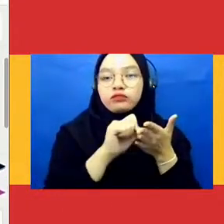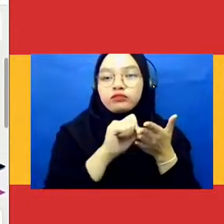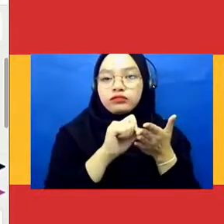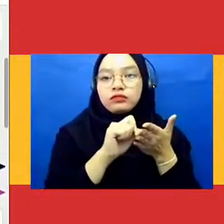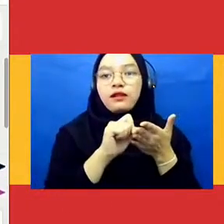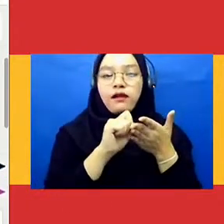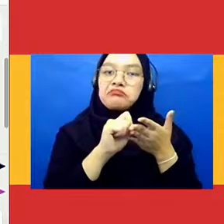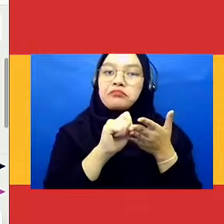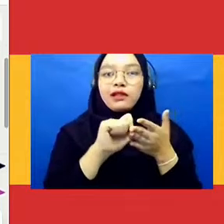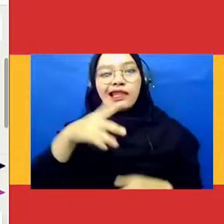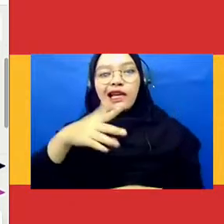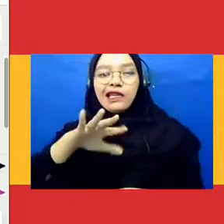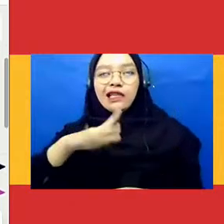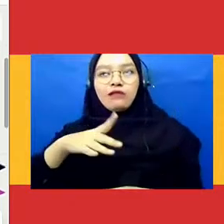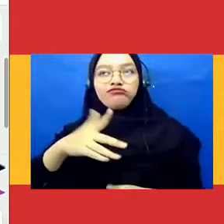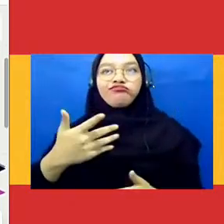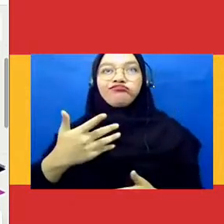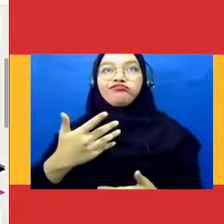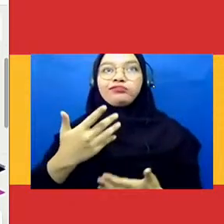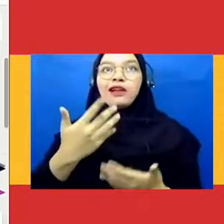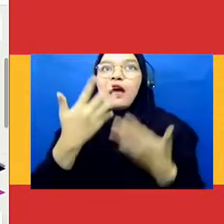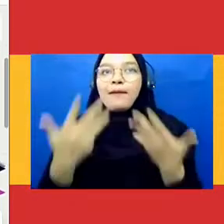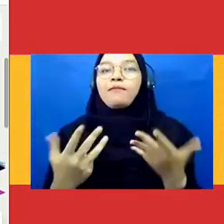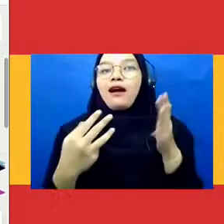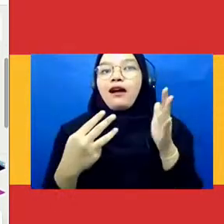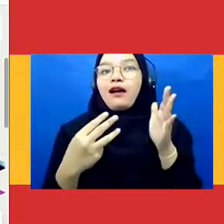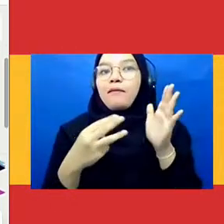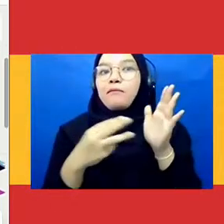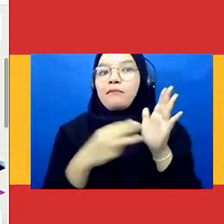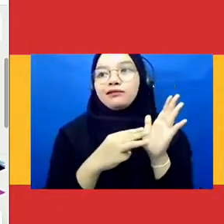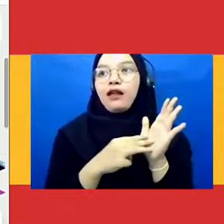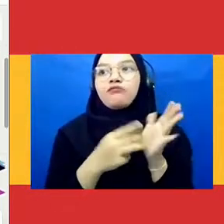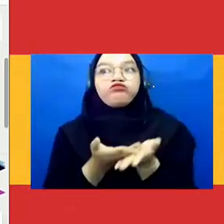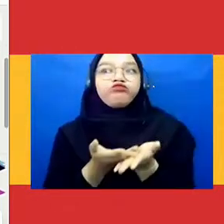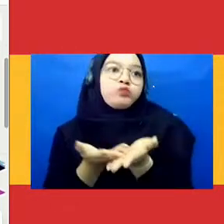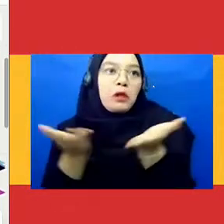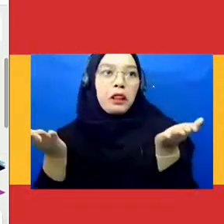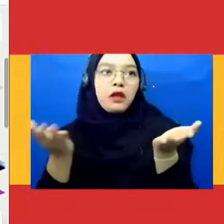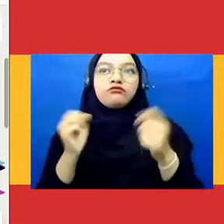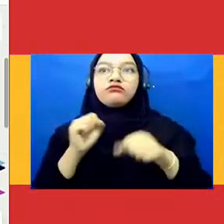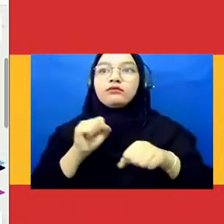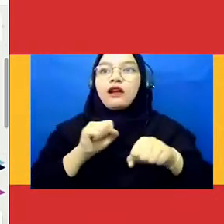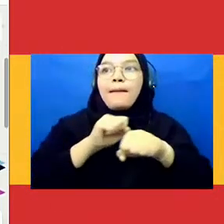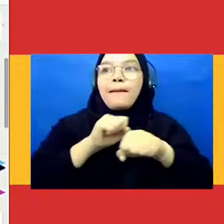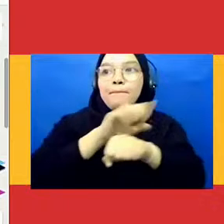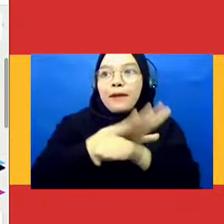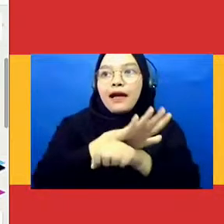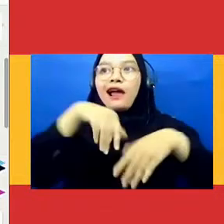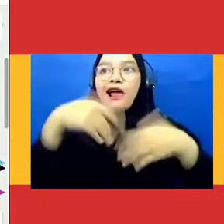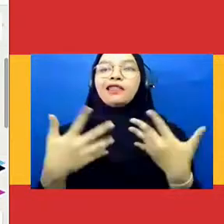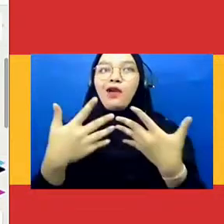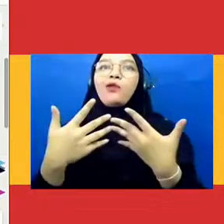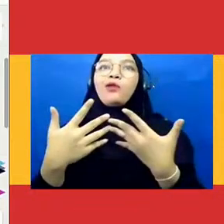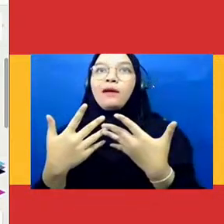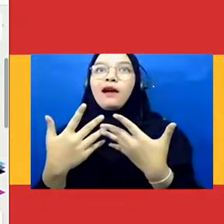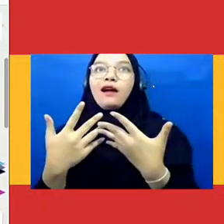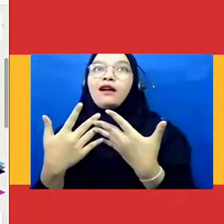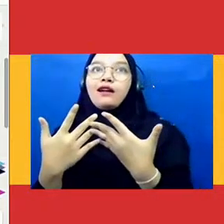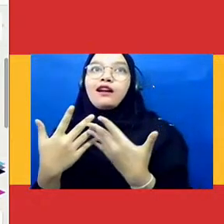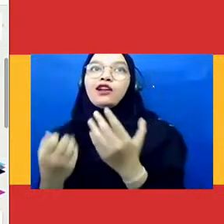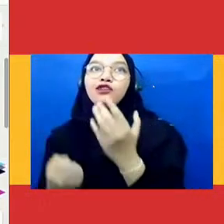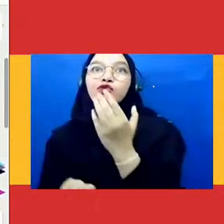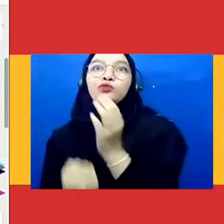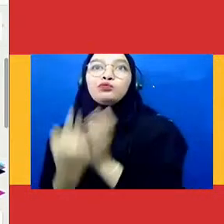kira-kira masalahnya apa. Silakan mau di dampak atau mau di akar permasalahan, ditempelkan saja.